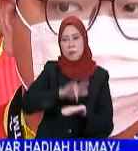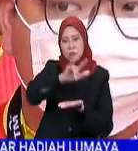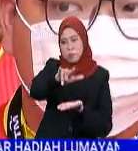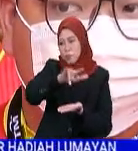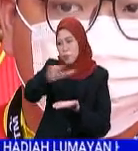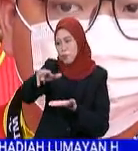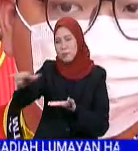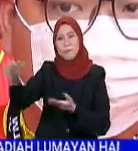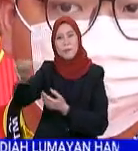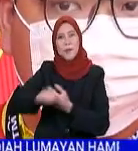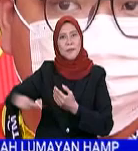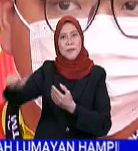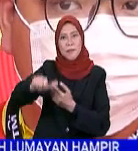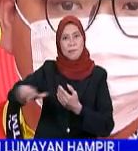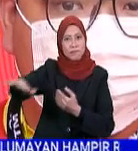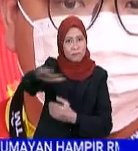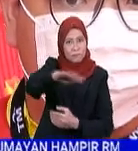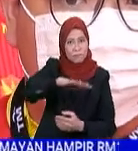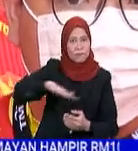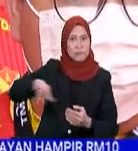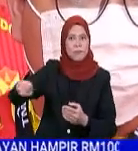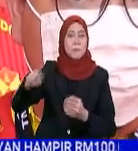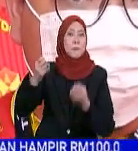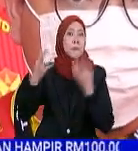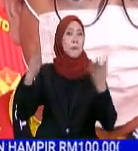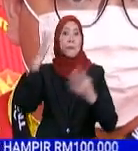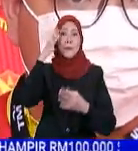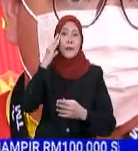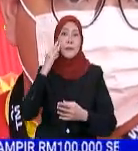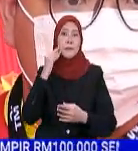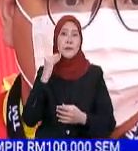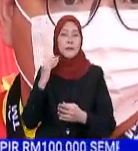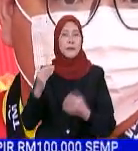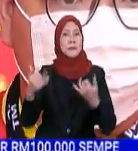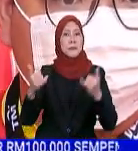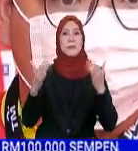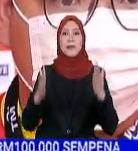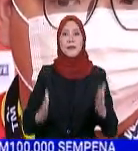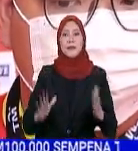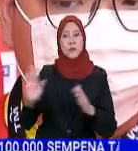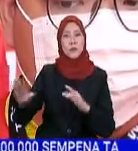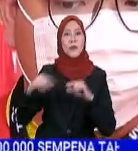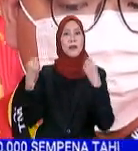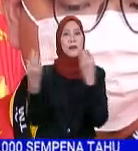adapt dekat Asia ni. So dia pun banyak pengalaman bermain dengan